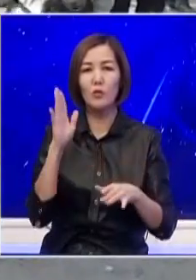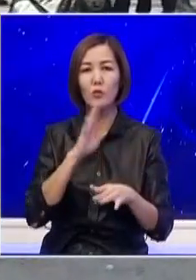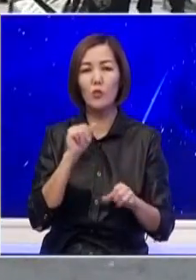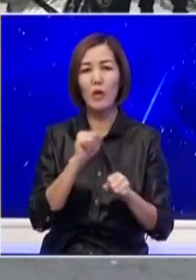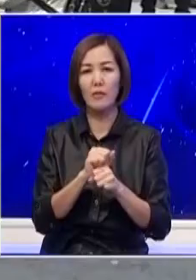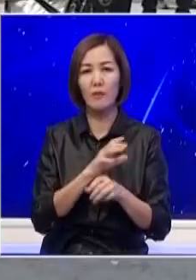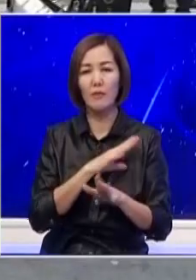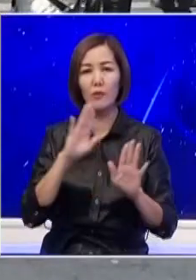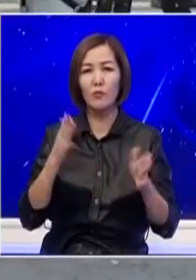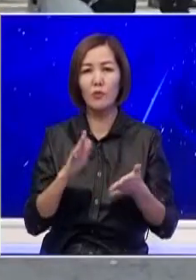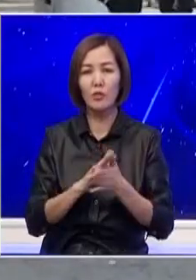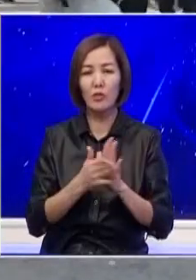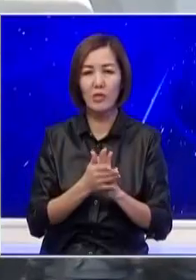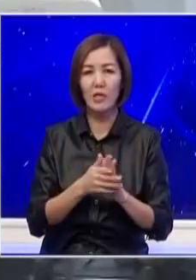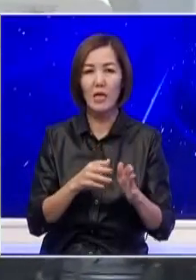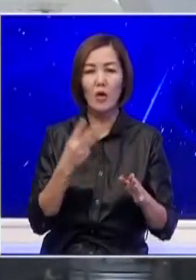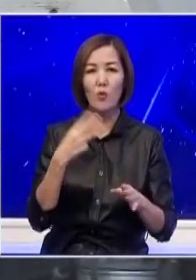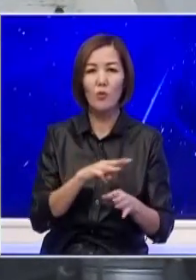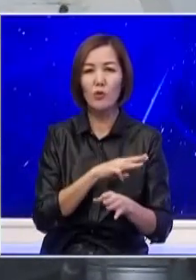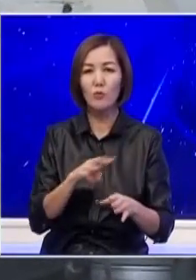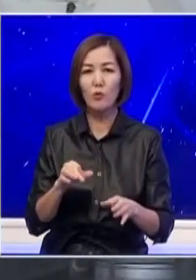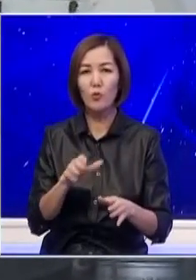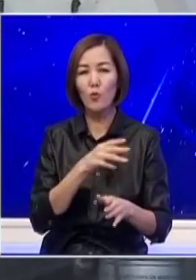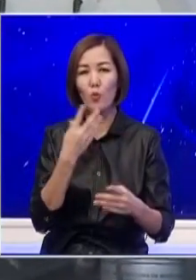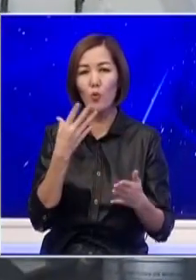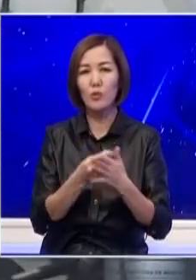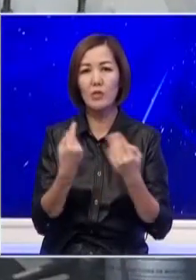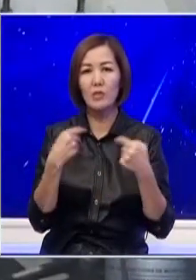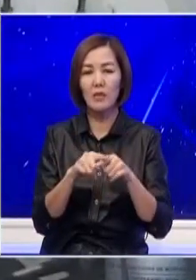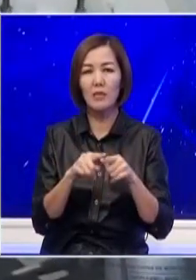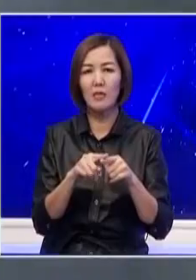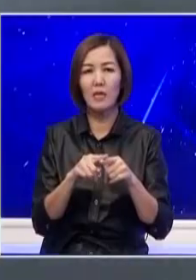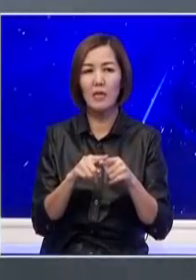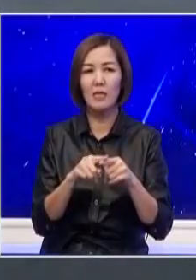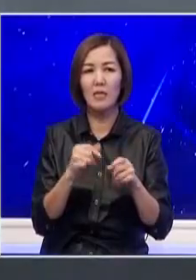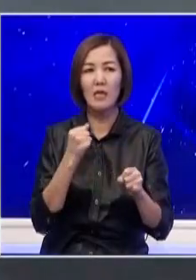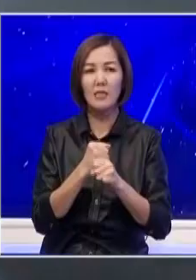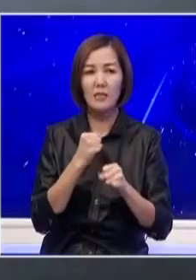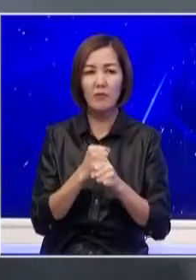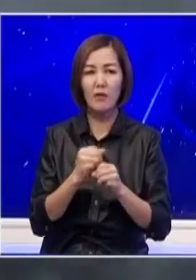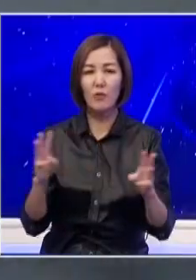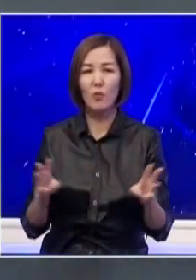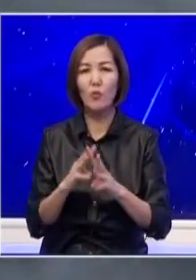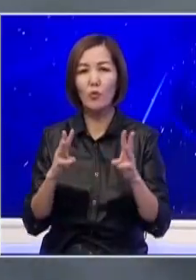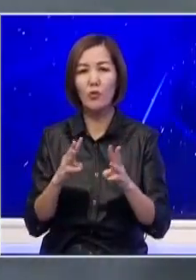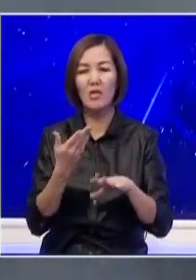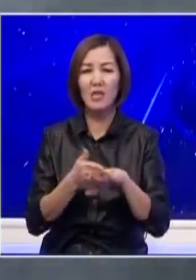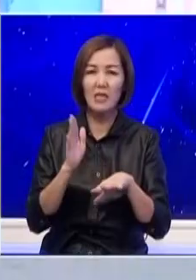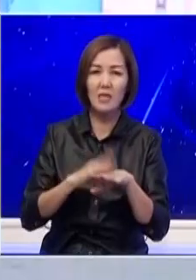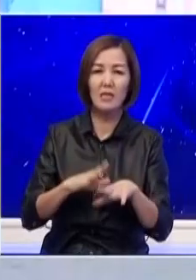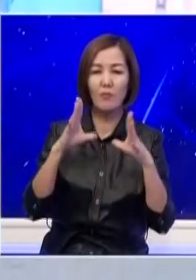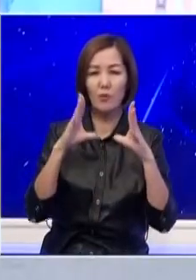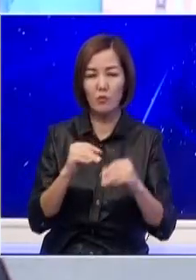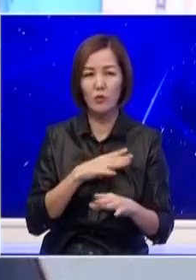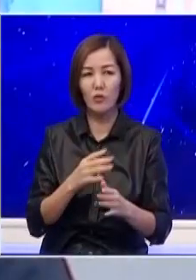қатып қалыпты. Төтеншеліктер жарты сағаттан аса уақыт өз техникаларымен арпалысып жүріп, тілсіз жауды зорға ауыздықтады.